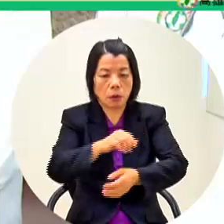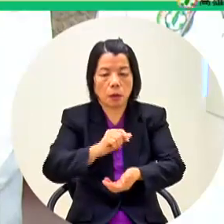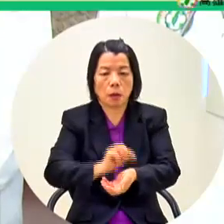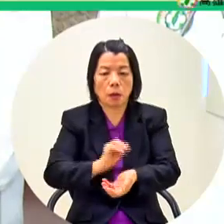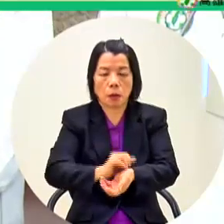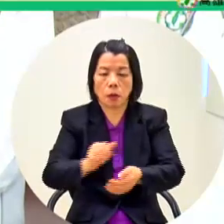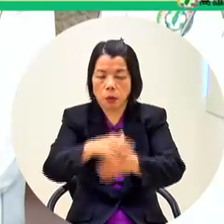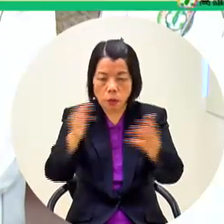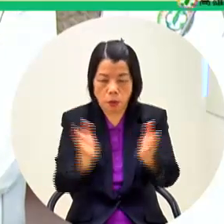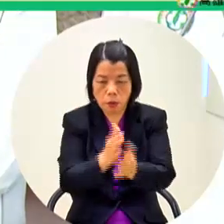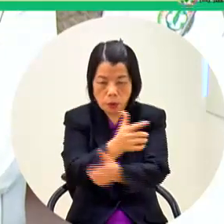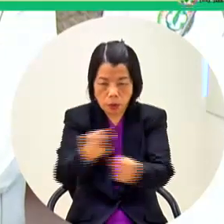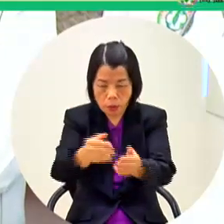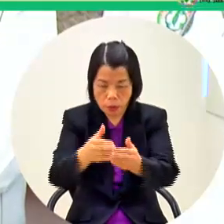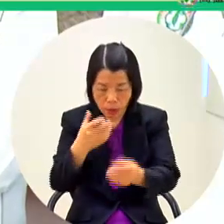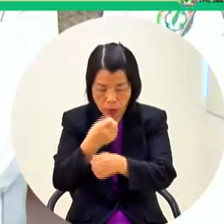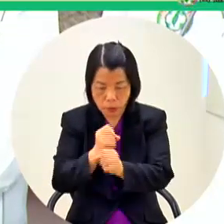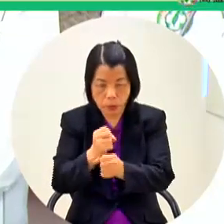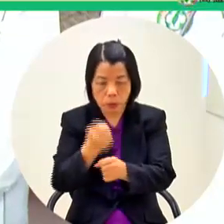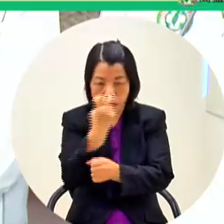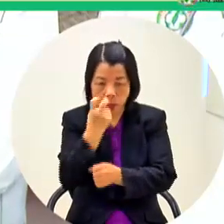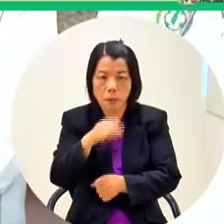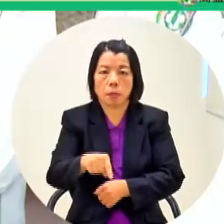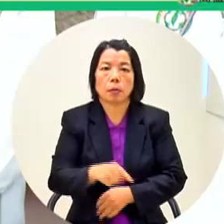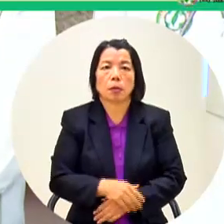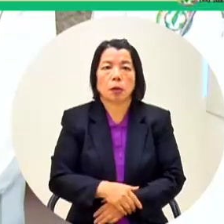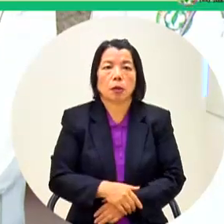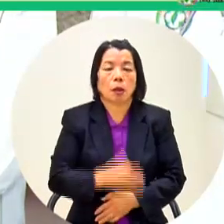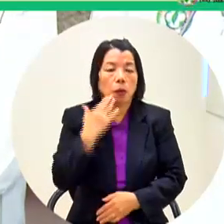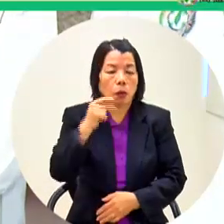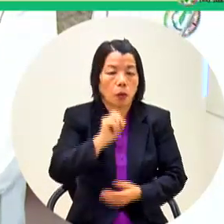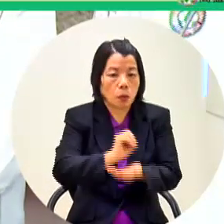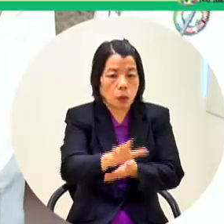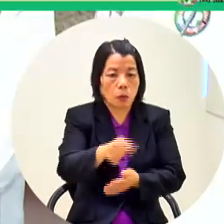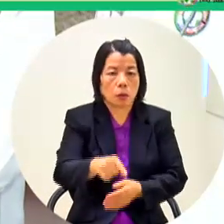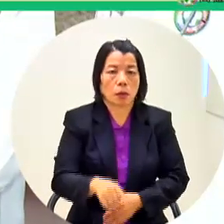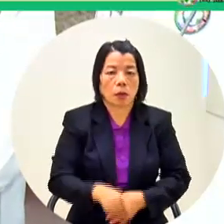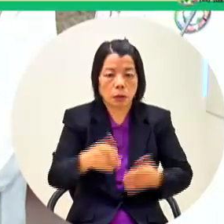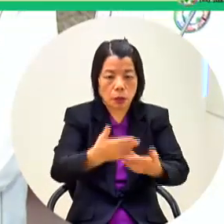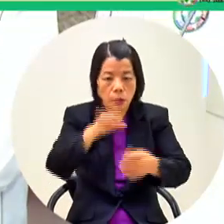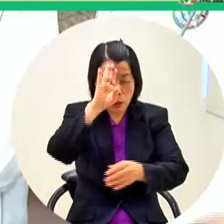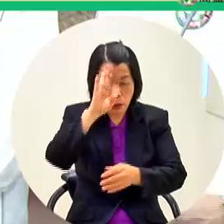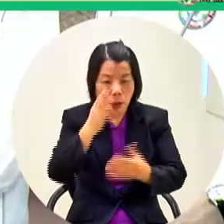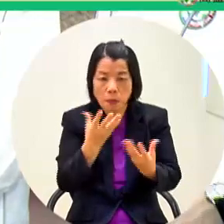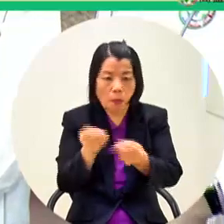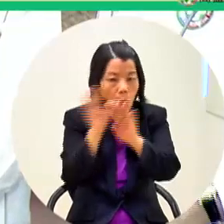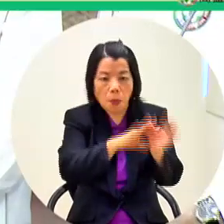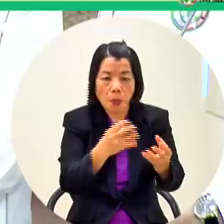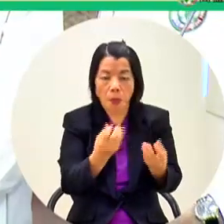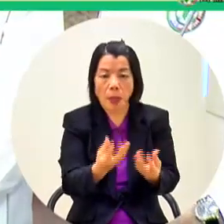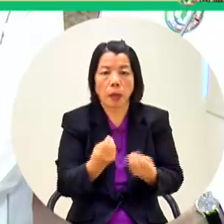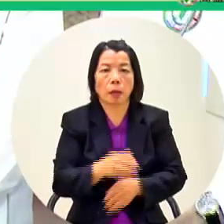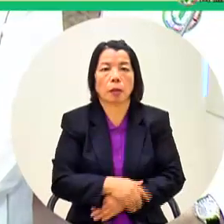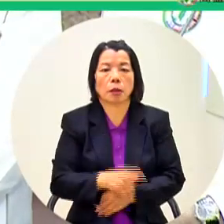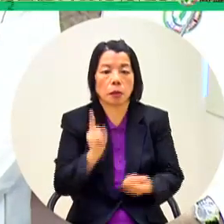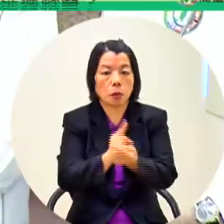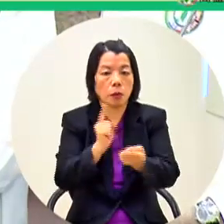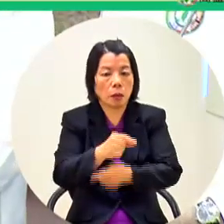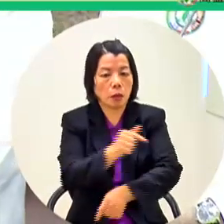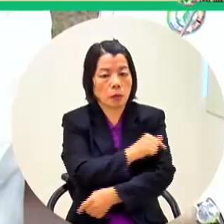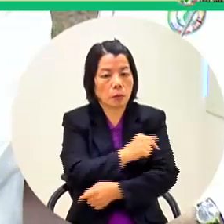检，我要告诉你，如果你将没有症状就将医护人员筛普筛的后遗症有什